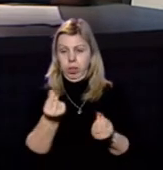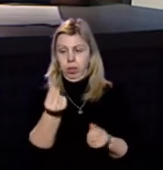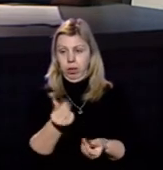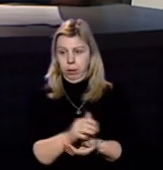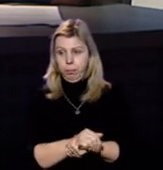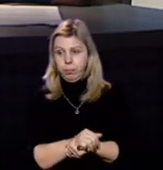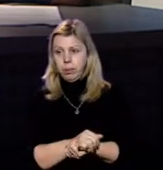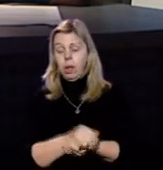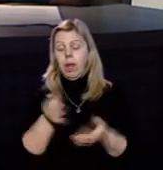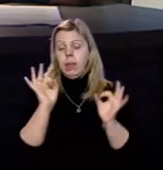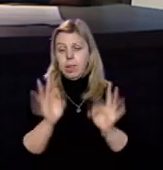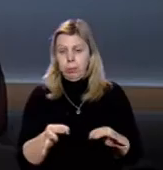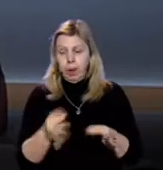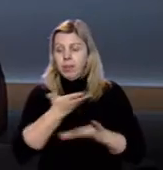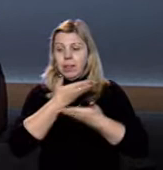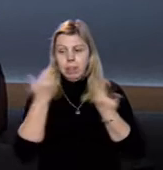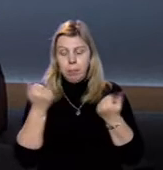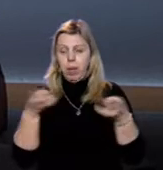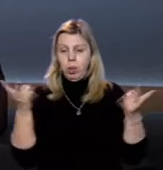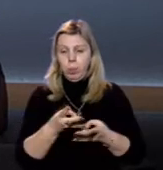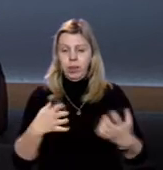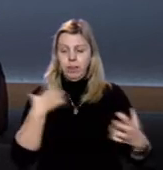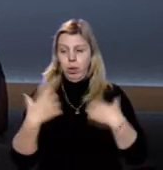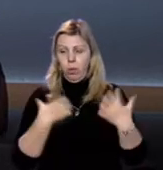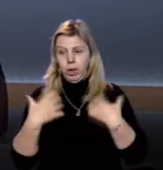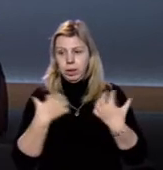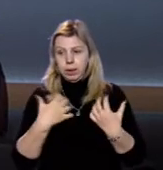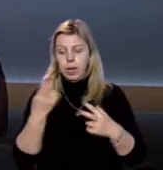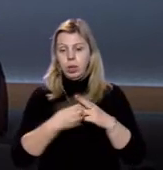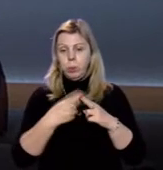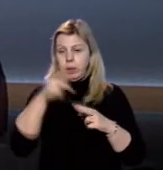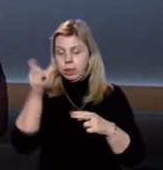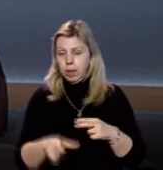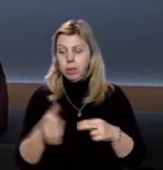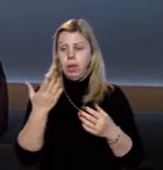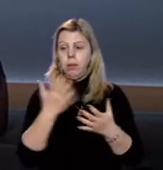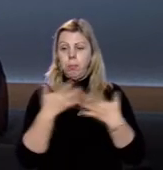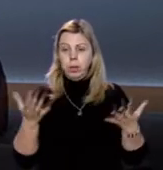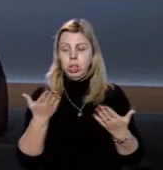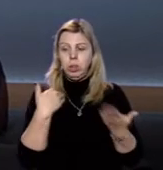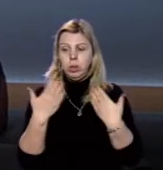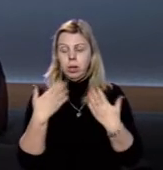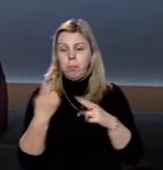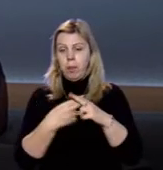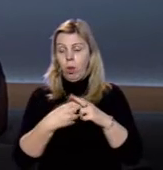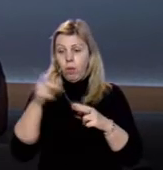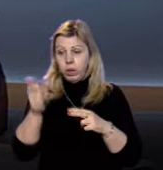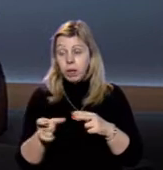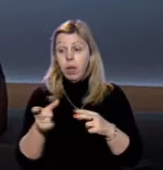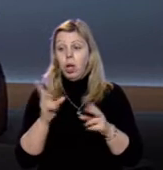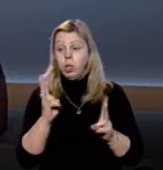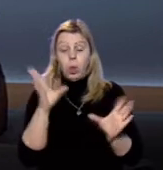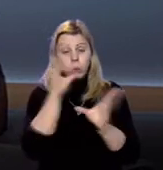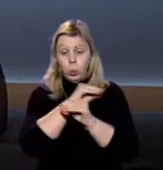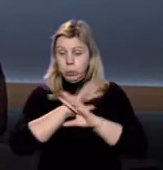формі? Насправді немає необхідності хвилюватися і субсидіантам, і пільговикам, але більше це стосується пільговиків. Хто